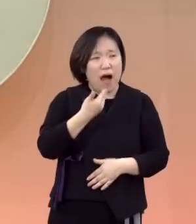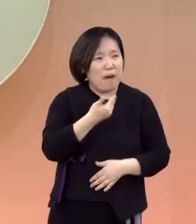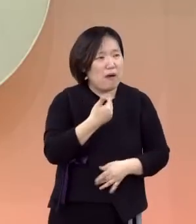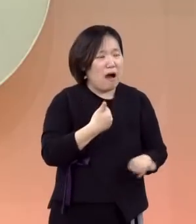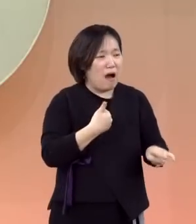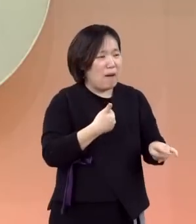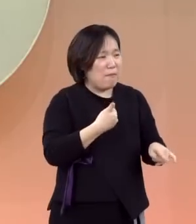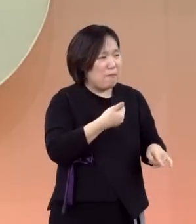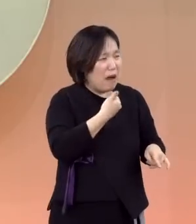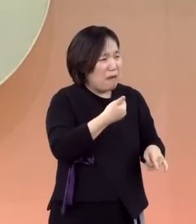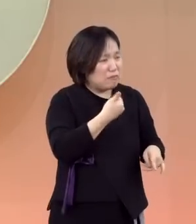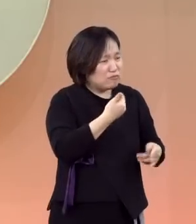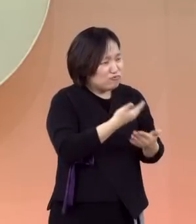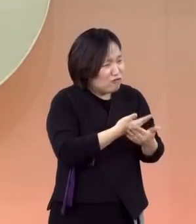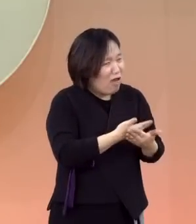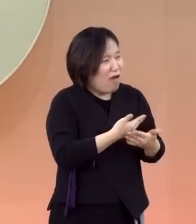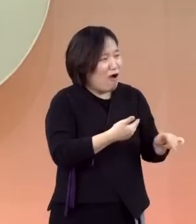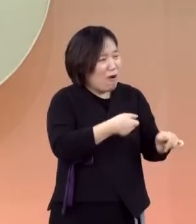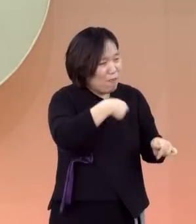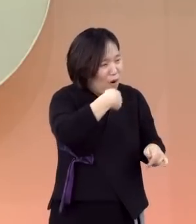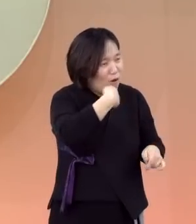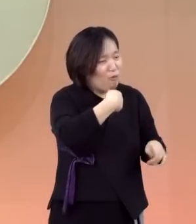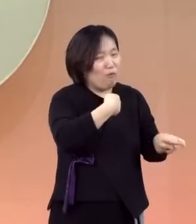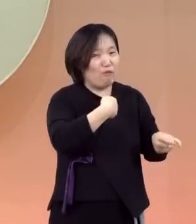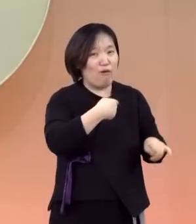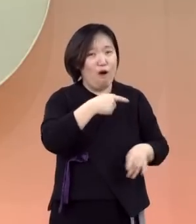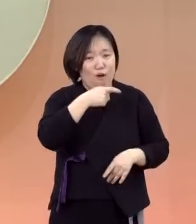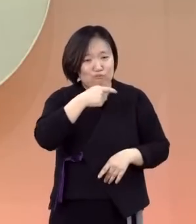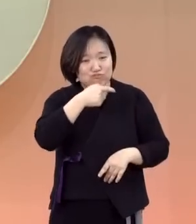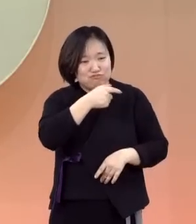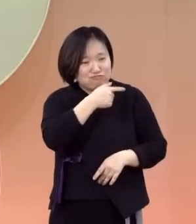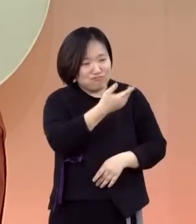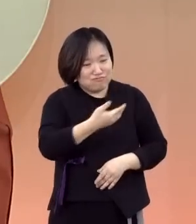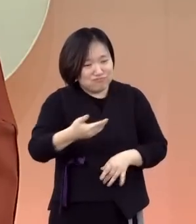는지나가면서밥몇숟가락을구걸하고 ,